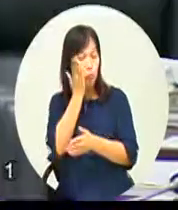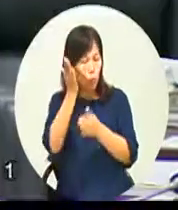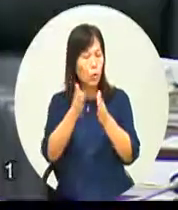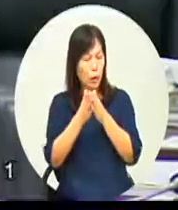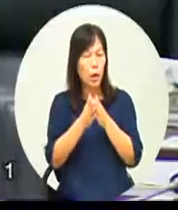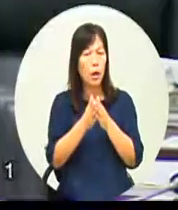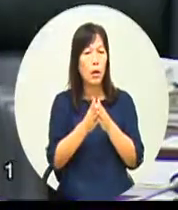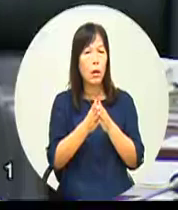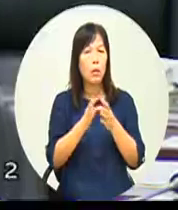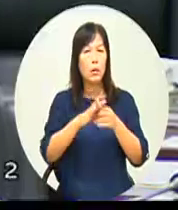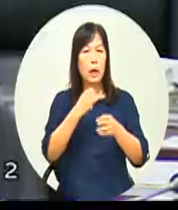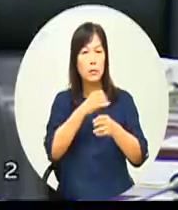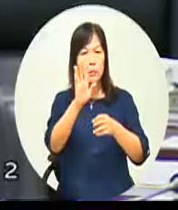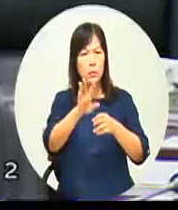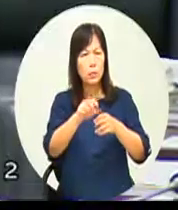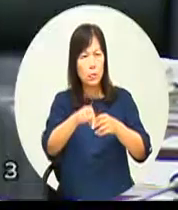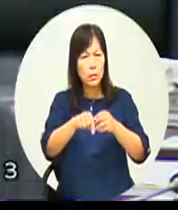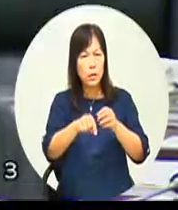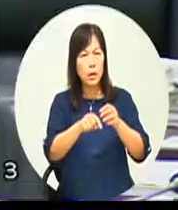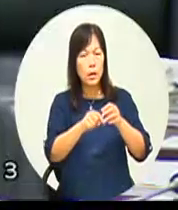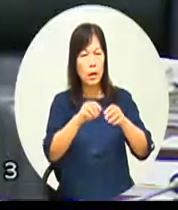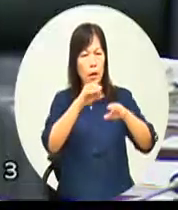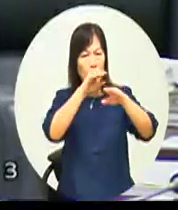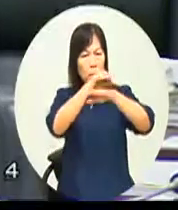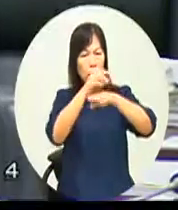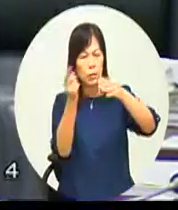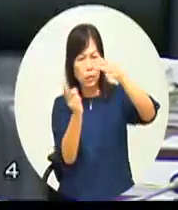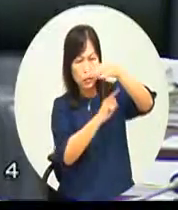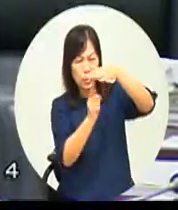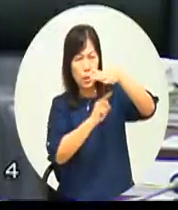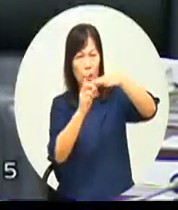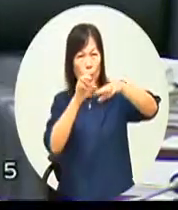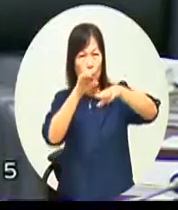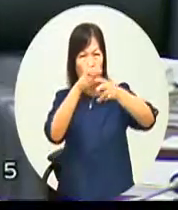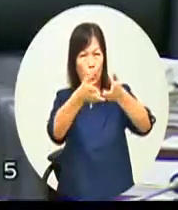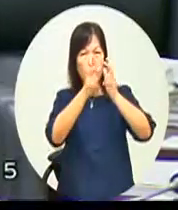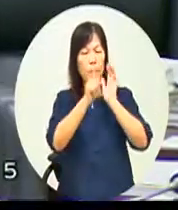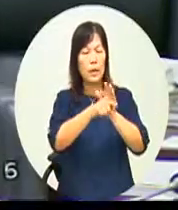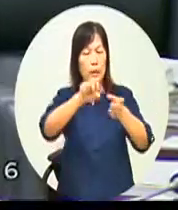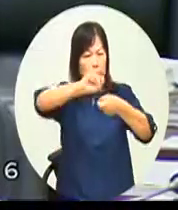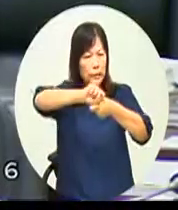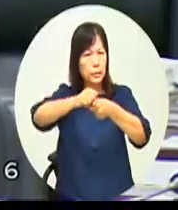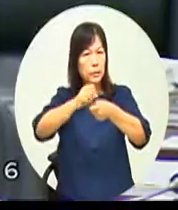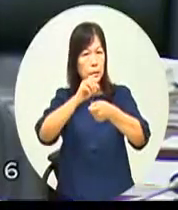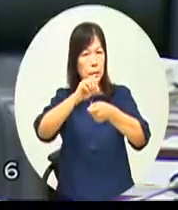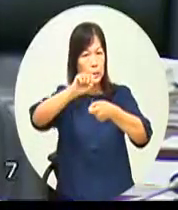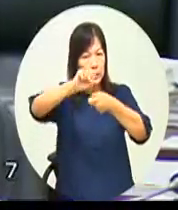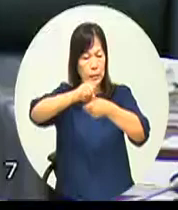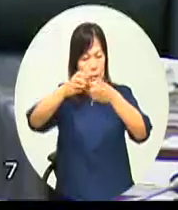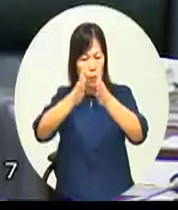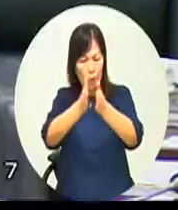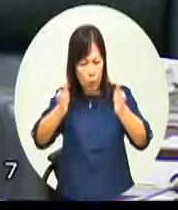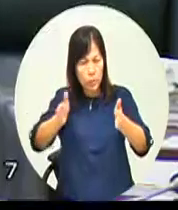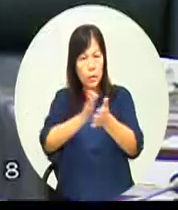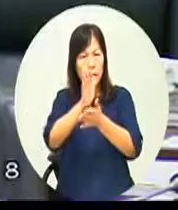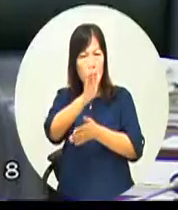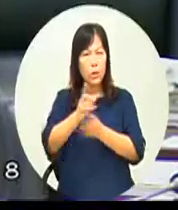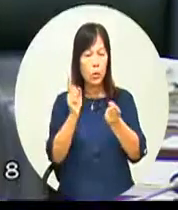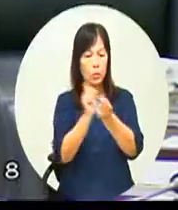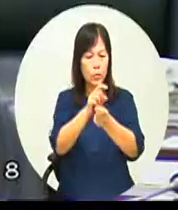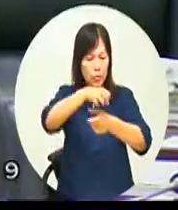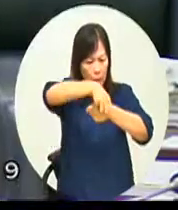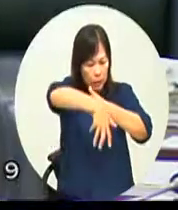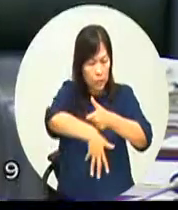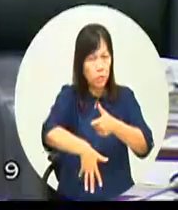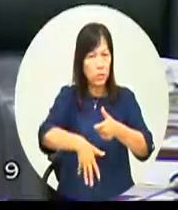你的上面的这个车道增加跟不增加，对这里的系统，你